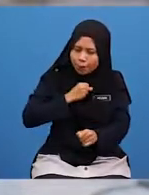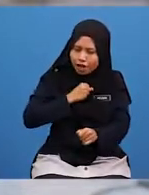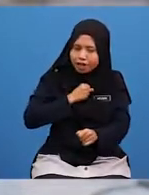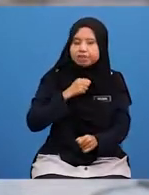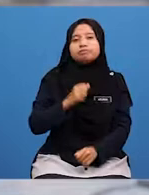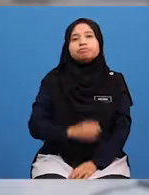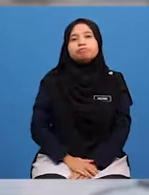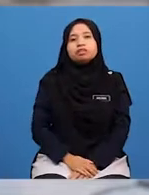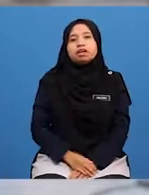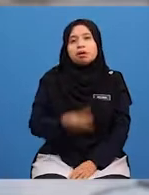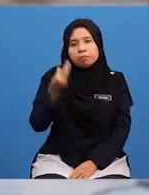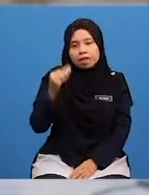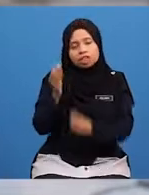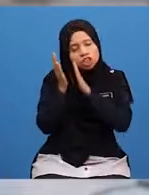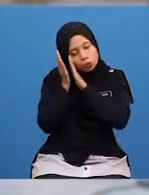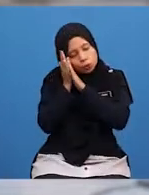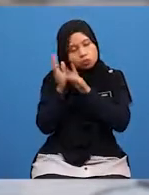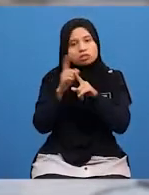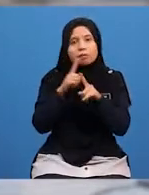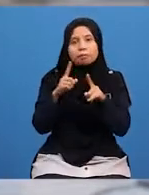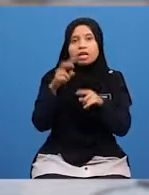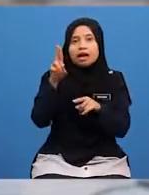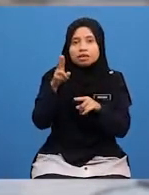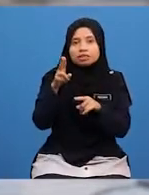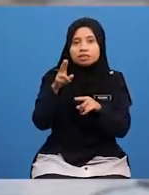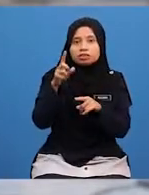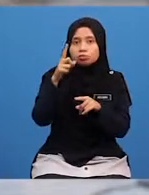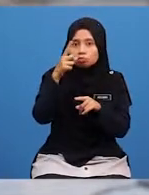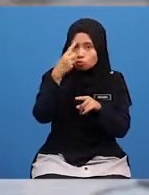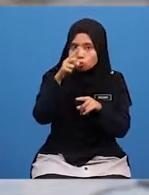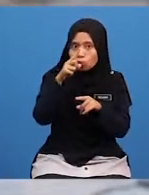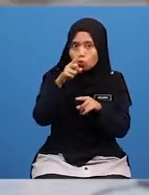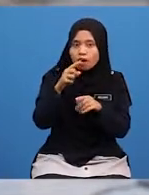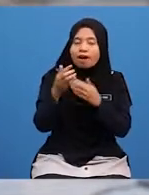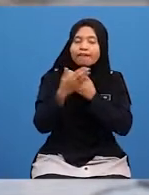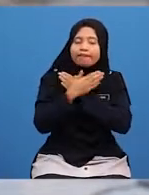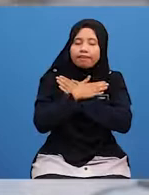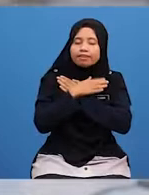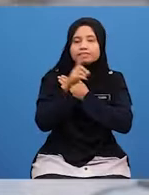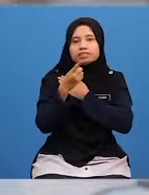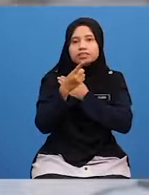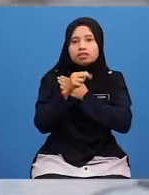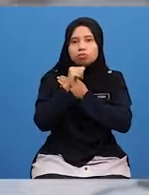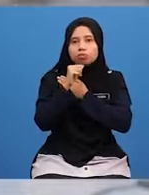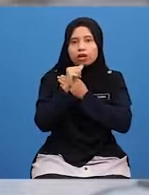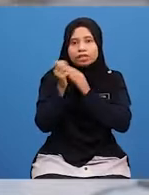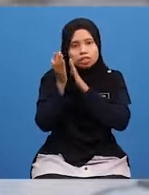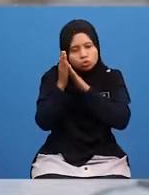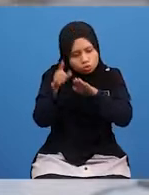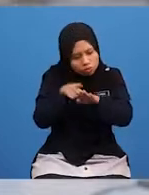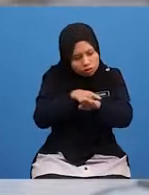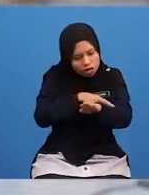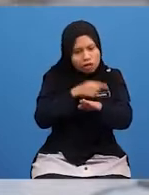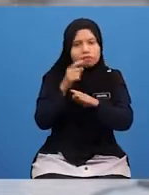gelojoh. Mereka tidur tetapi hanya sekadar untuk merehatkan badan, bukan tidur sepanjang